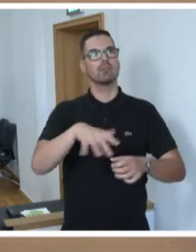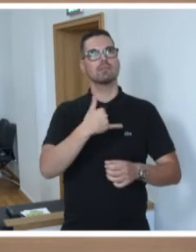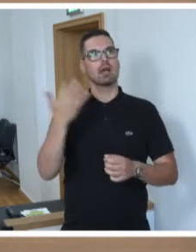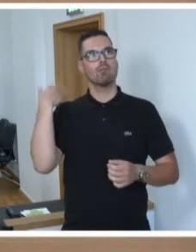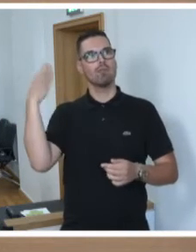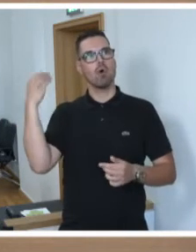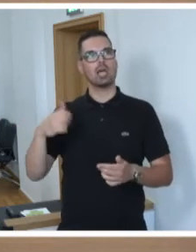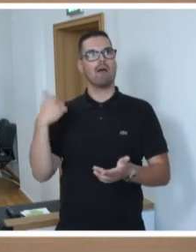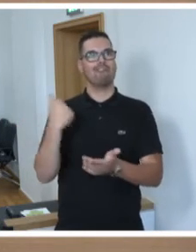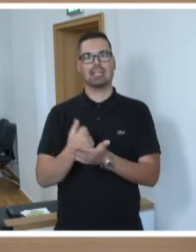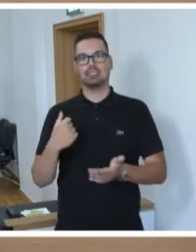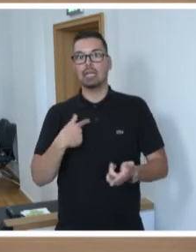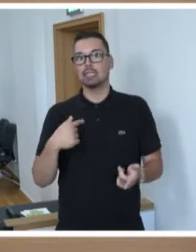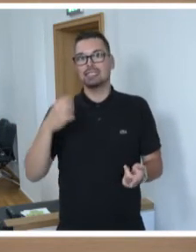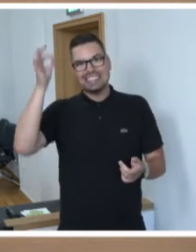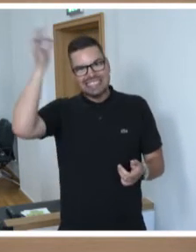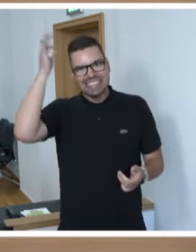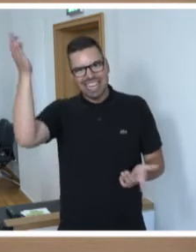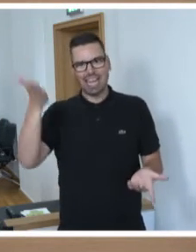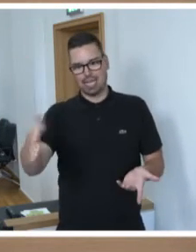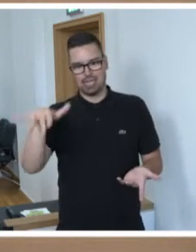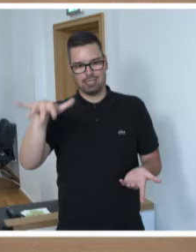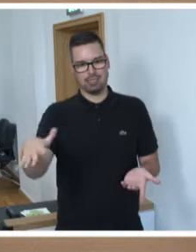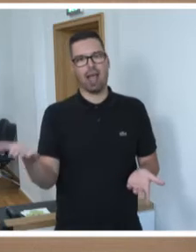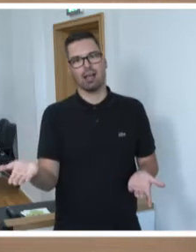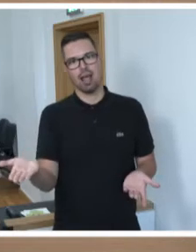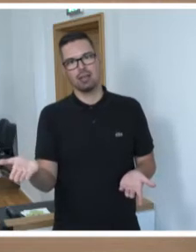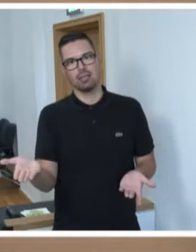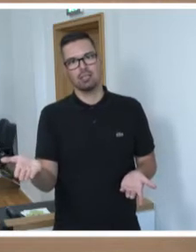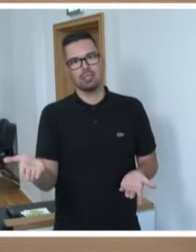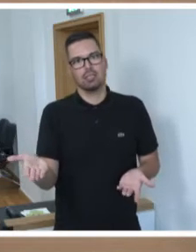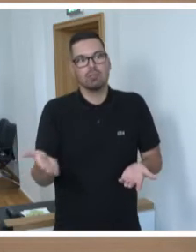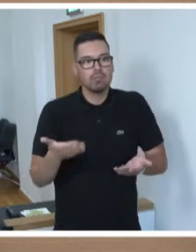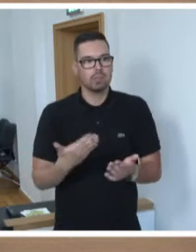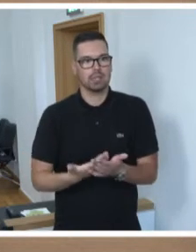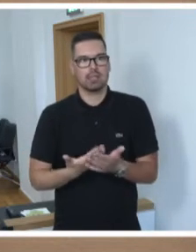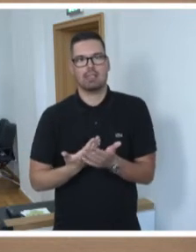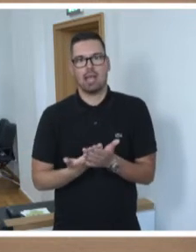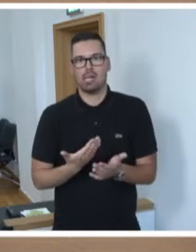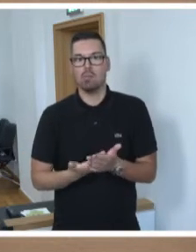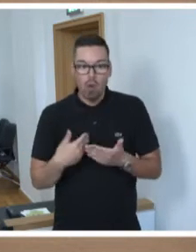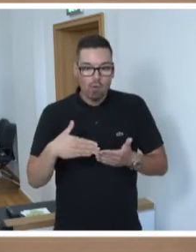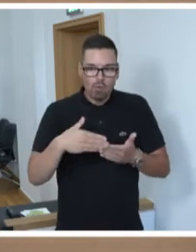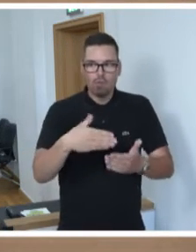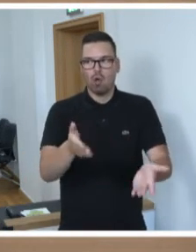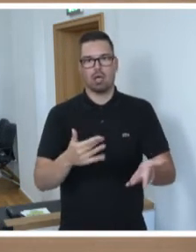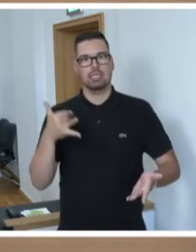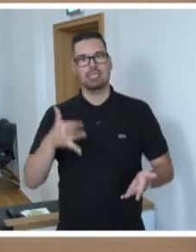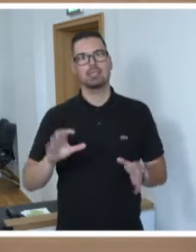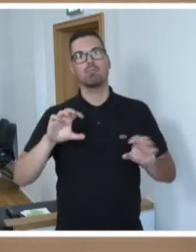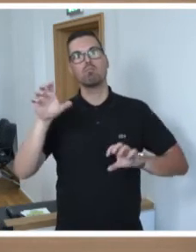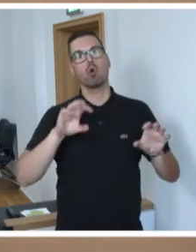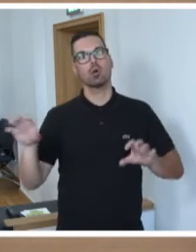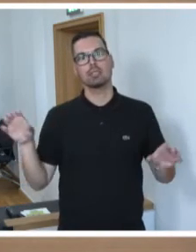Regierung festgelegt worden ist, sondern weil Innovationen, Ideen, Forscher, Entwickler dafür gesorgt haben, dass man vorankommt. Das, was momentan in Brüssel passiert, ist